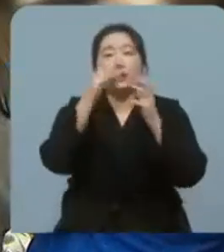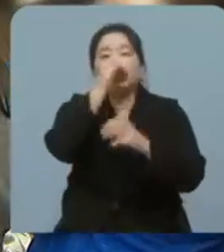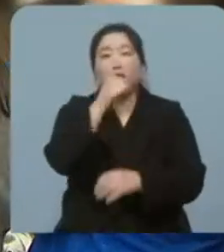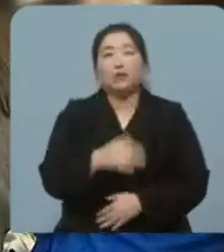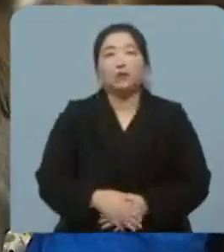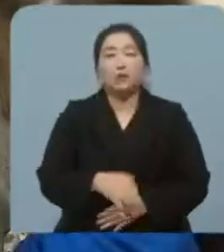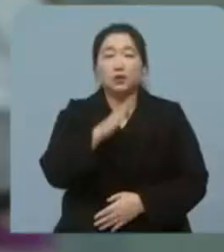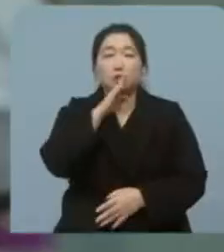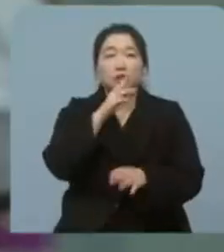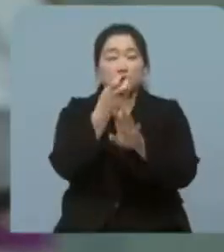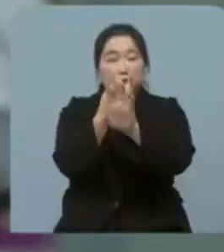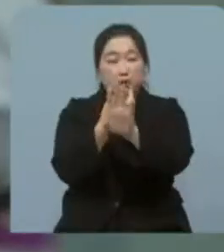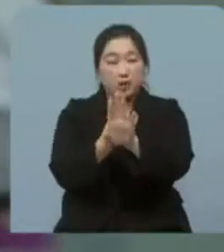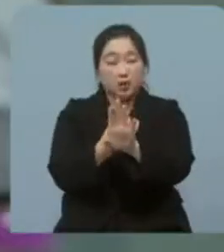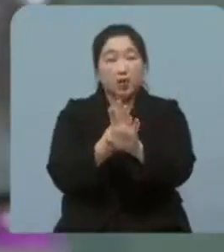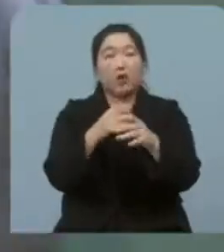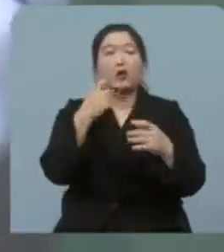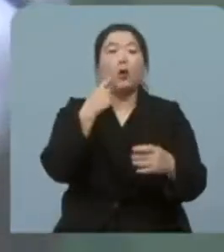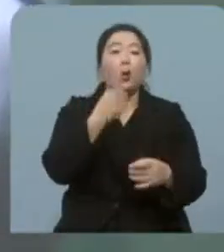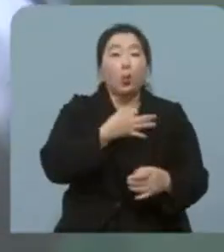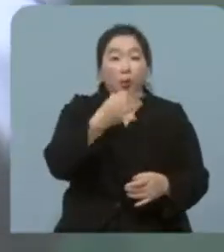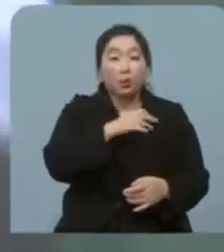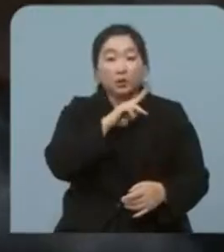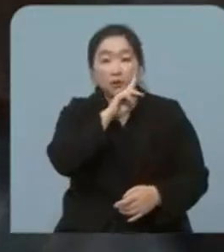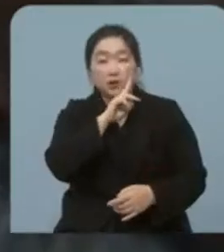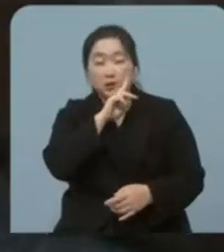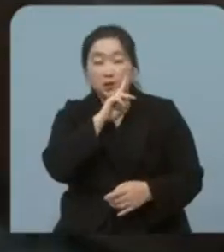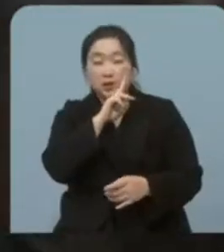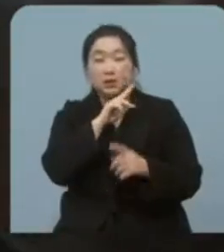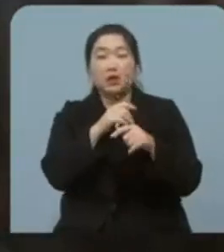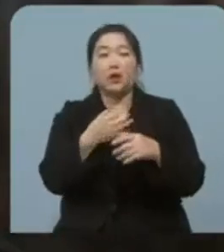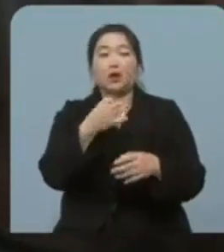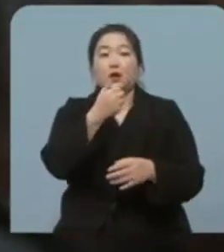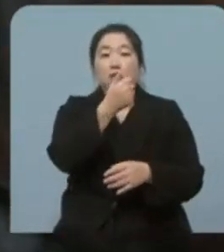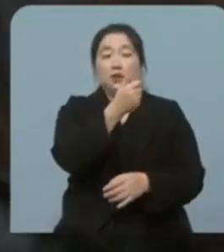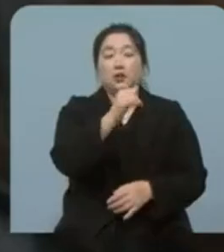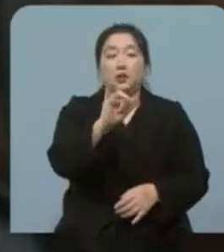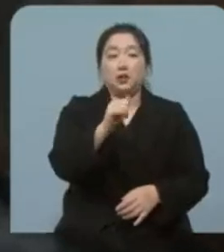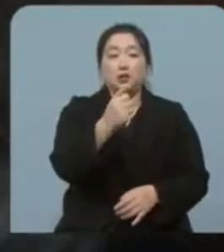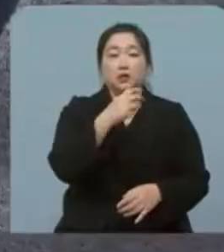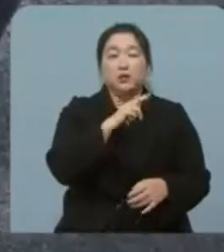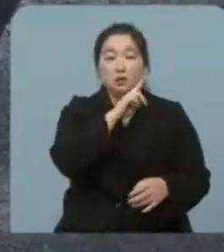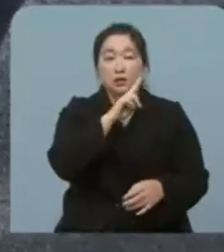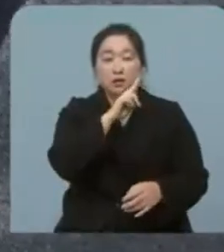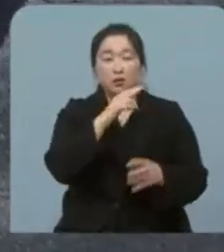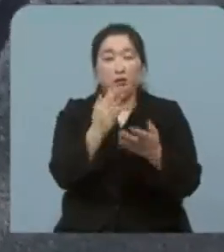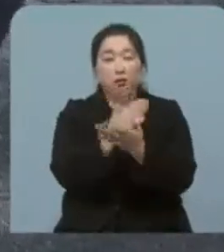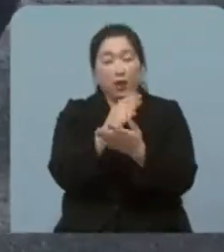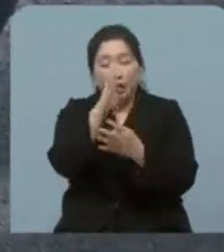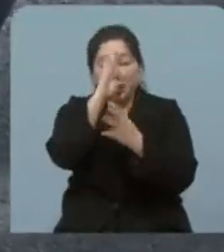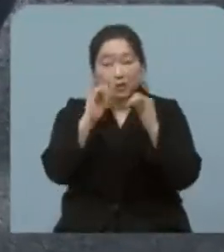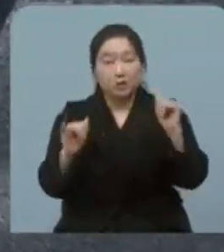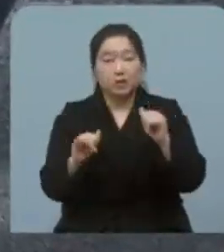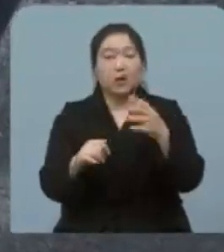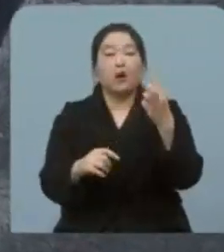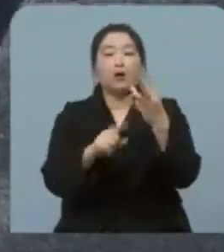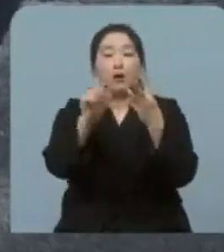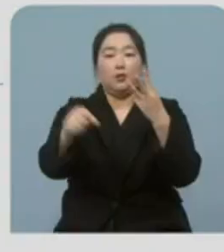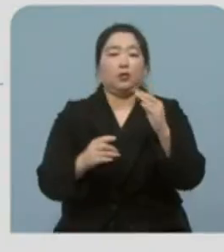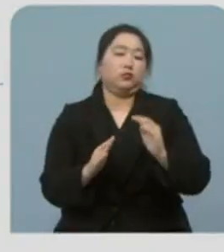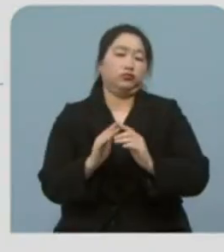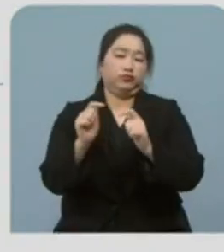실제 외래 환자 1,000명당 인플루엔자 의심 증상을 보이는 환자를 이르는 인플루엔자 의사 환자 분율은 3월 들어 증가